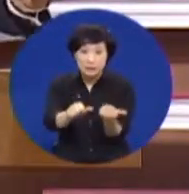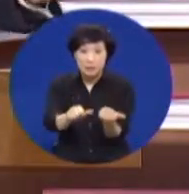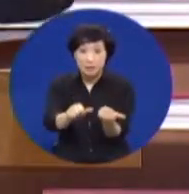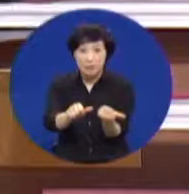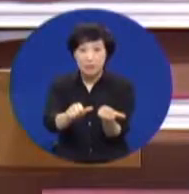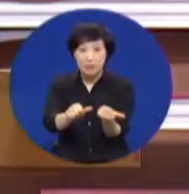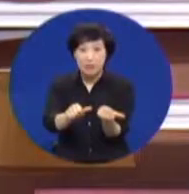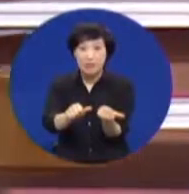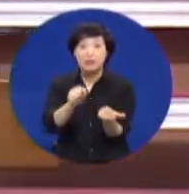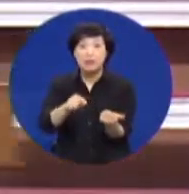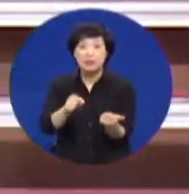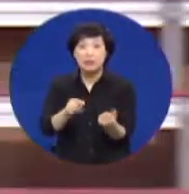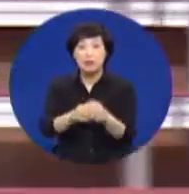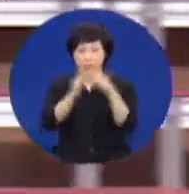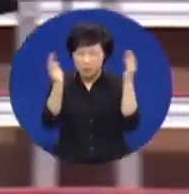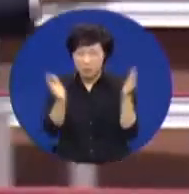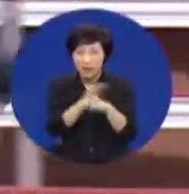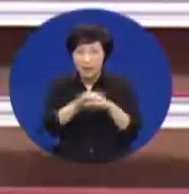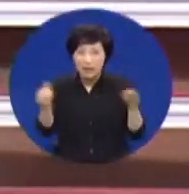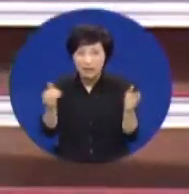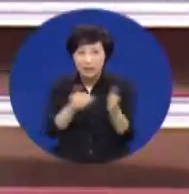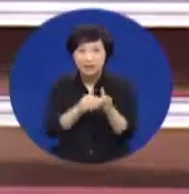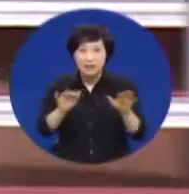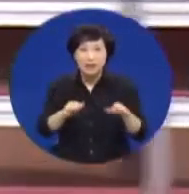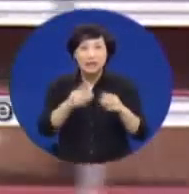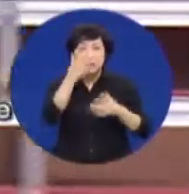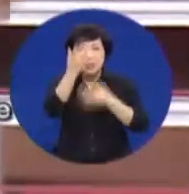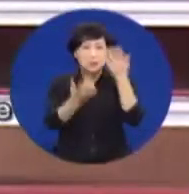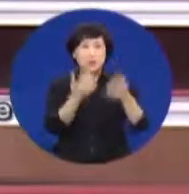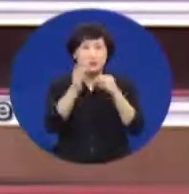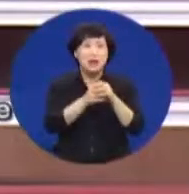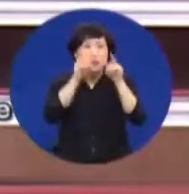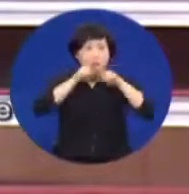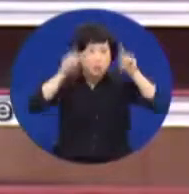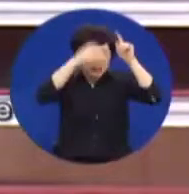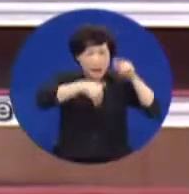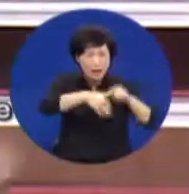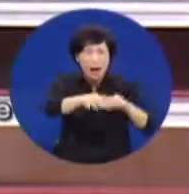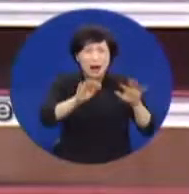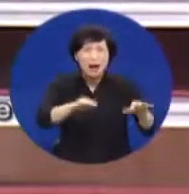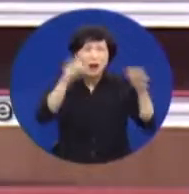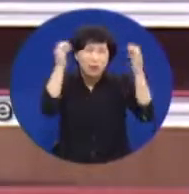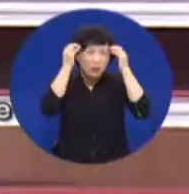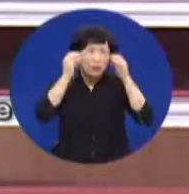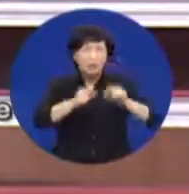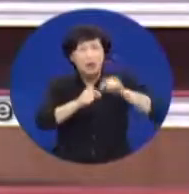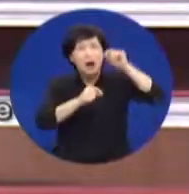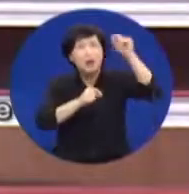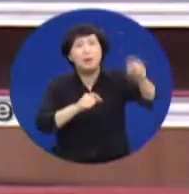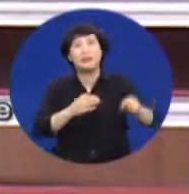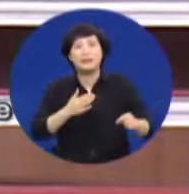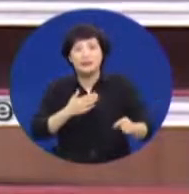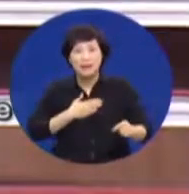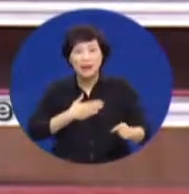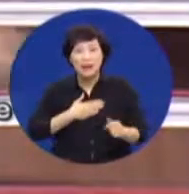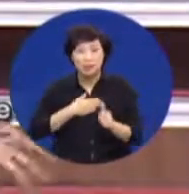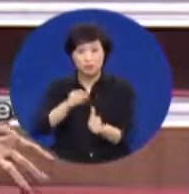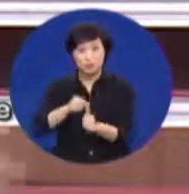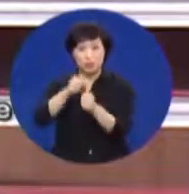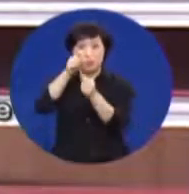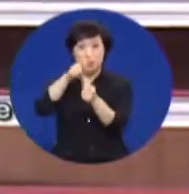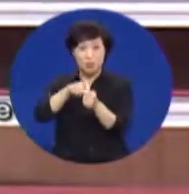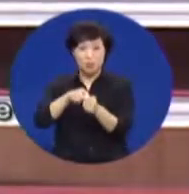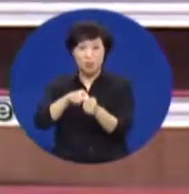사망을 거쳐서 지옥의 불 속에 가서 영원히 고통당할 나를